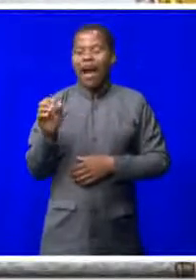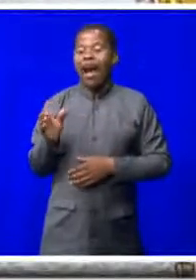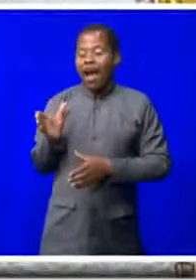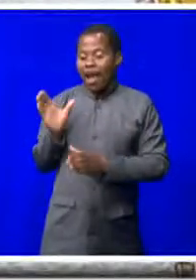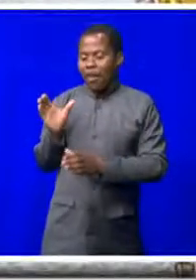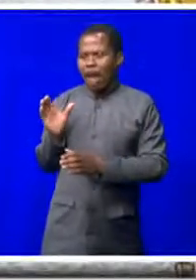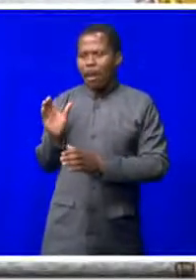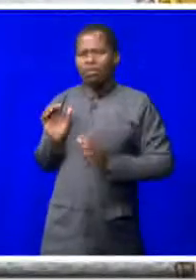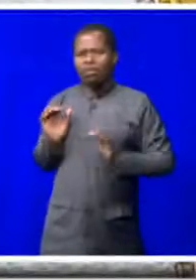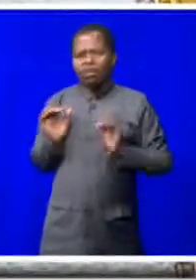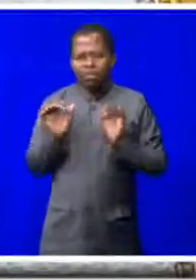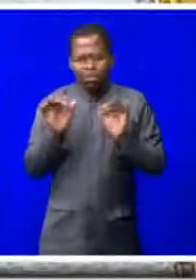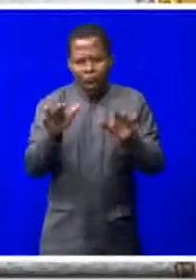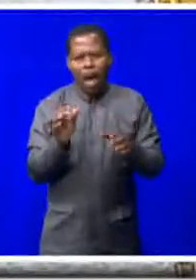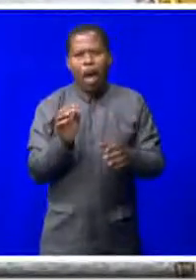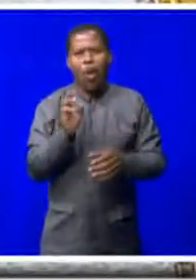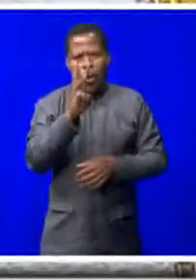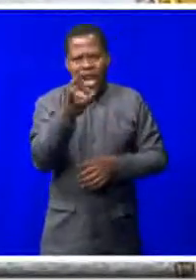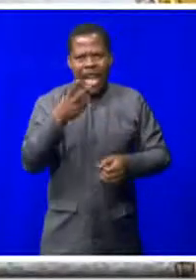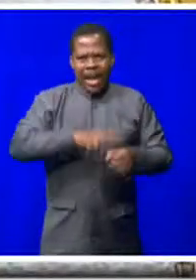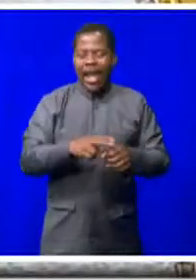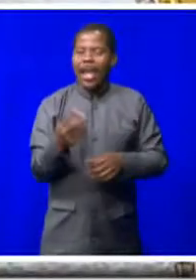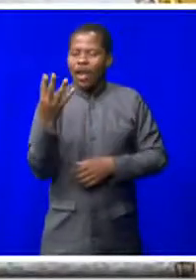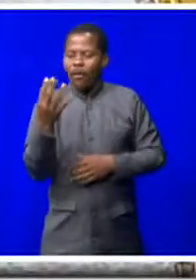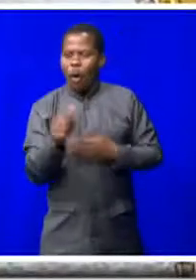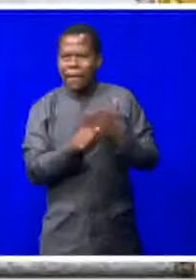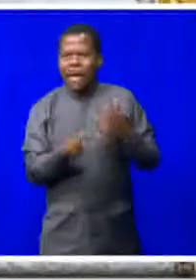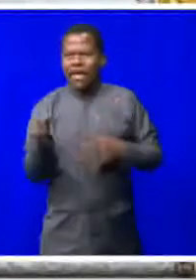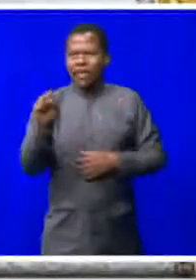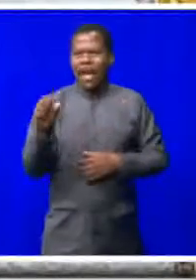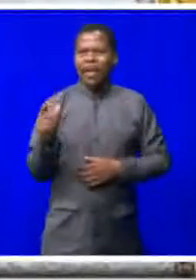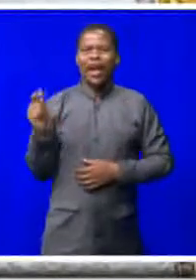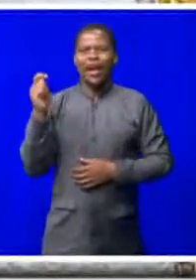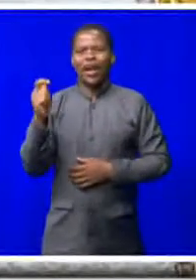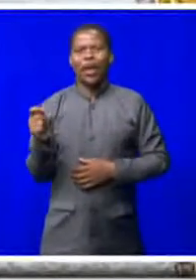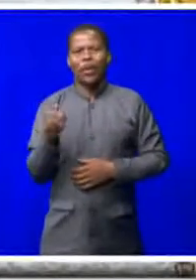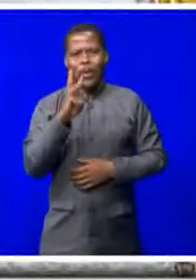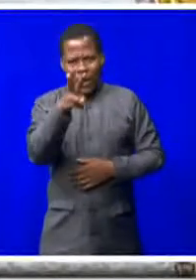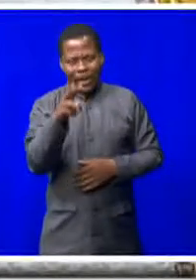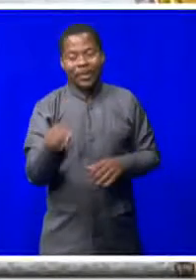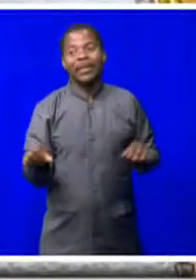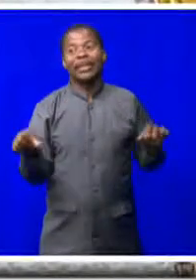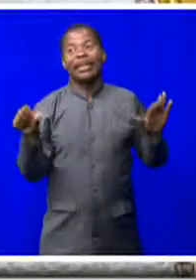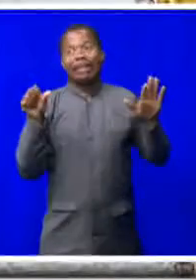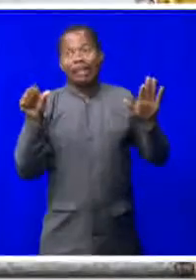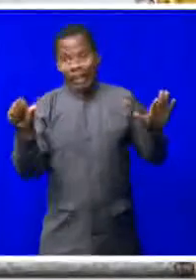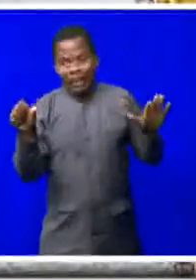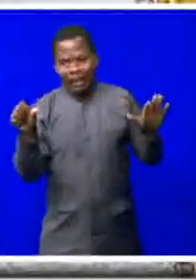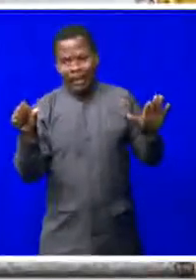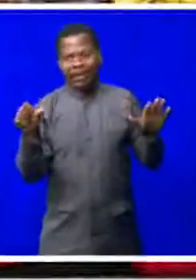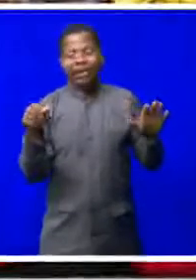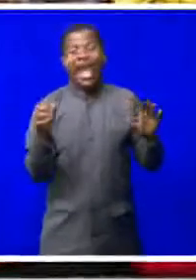bese kuyagidwa mhla titine. Bese tiyakundiphete mhla